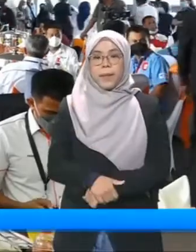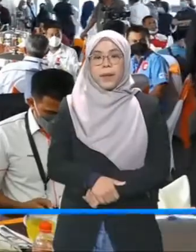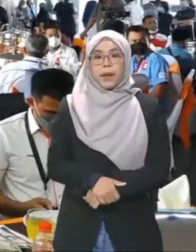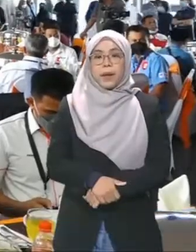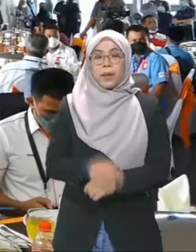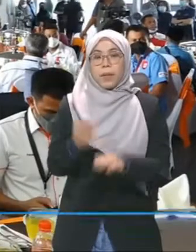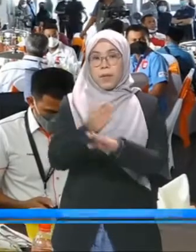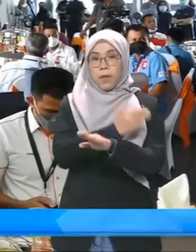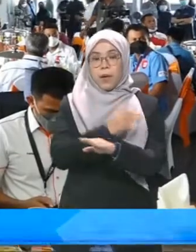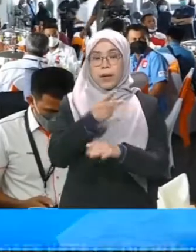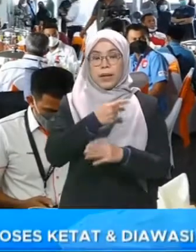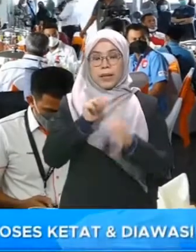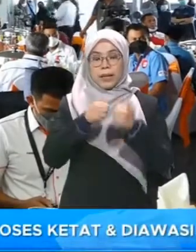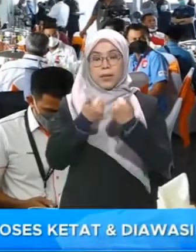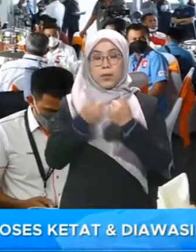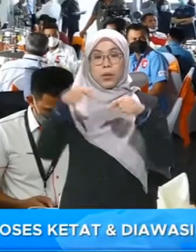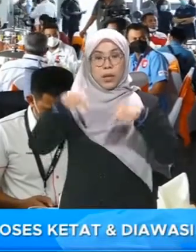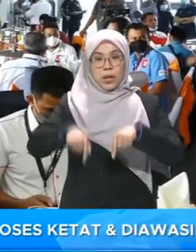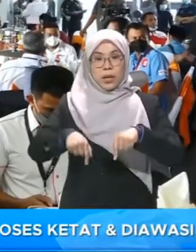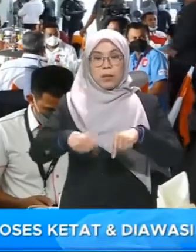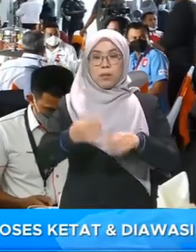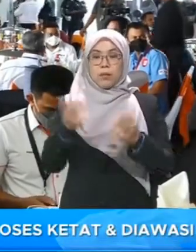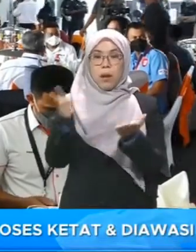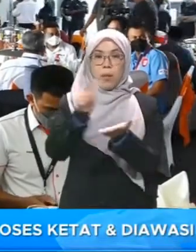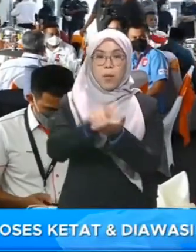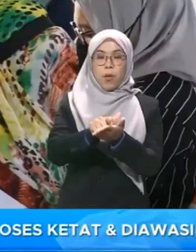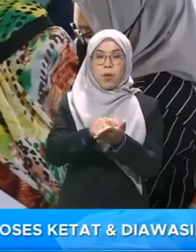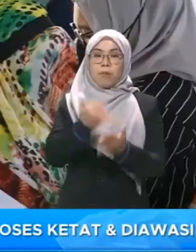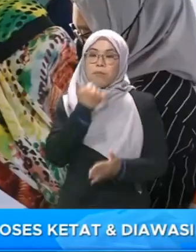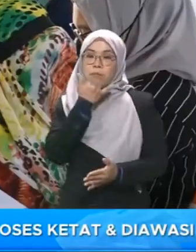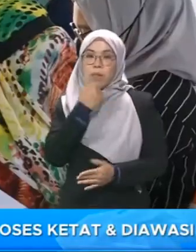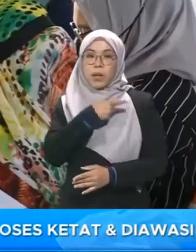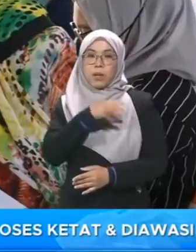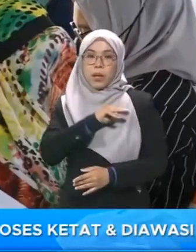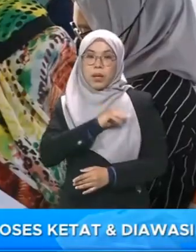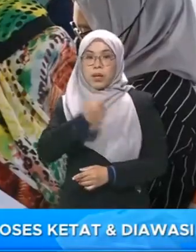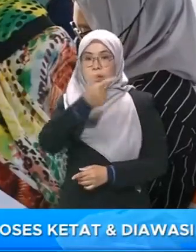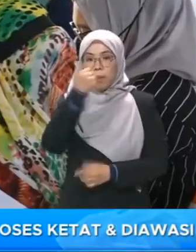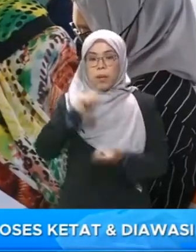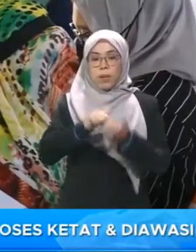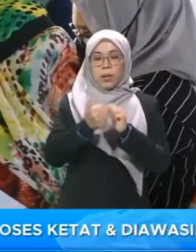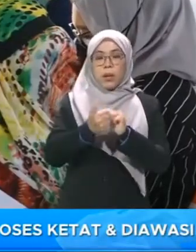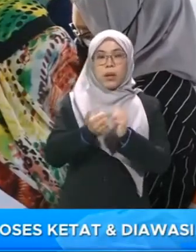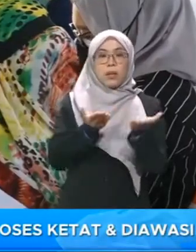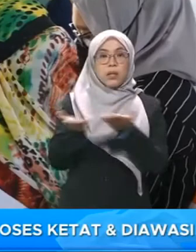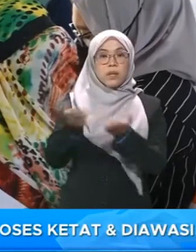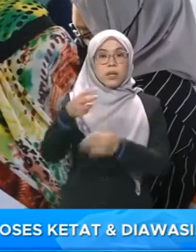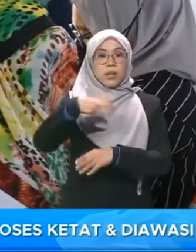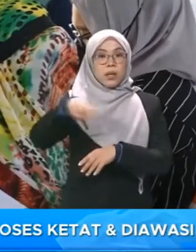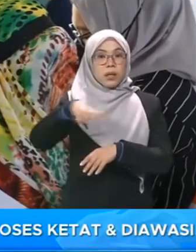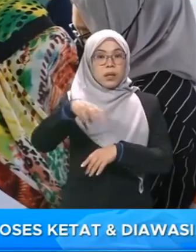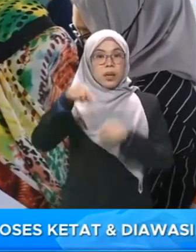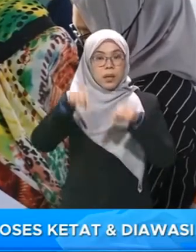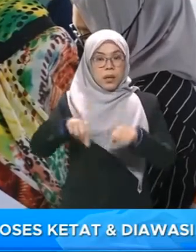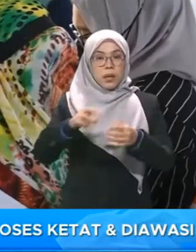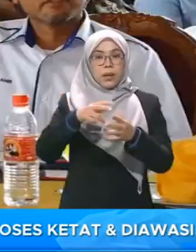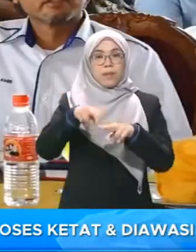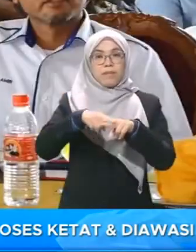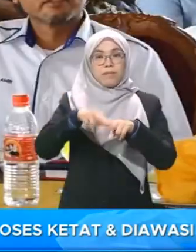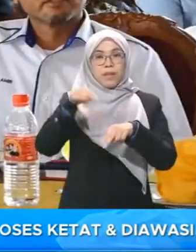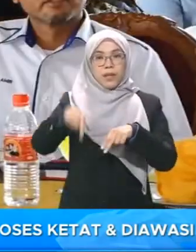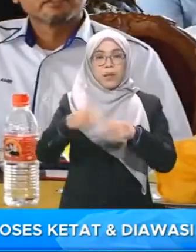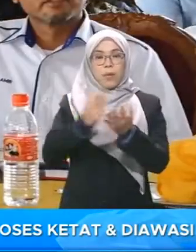terdahulu kesatuan itu dilaporkan menyalahkan Kementerian trademark salah yang dihadapi oleh primatan trend kendalian GTM